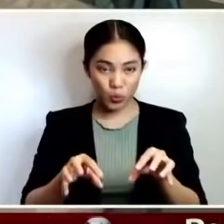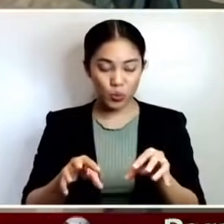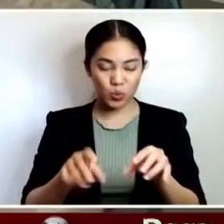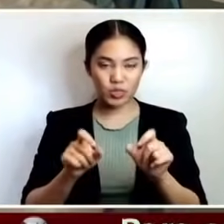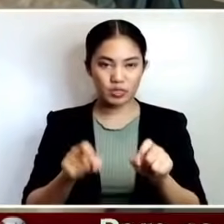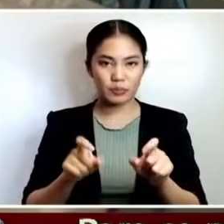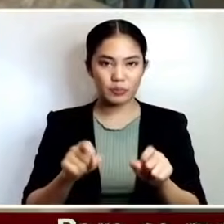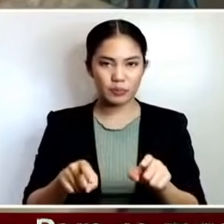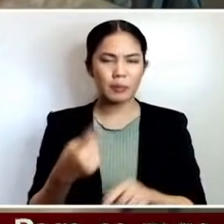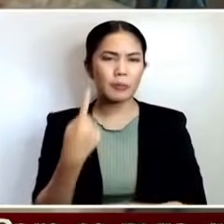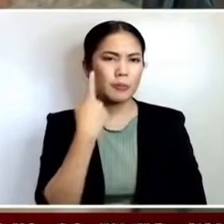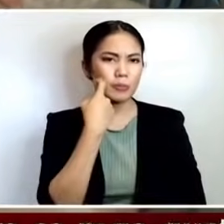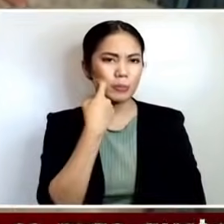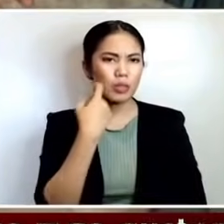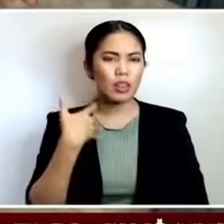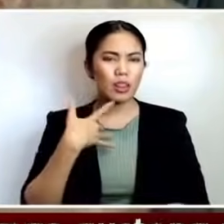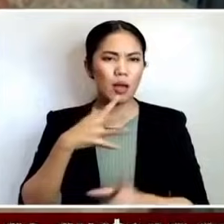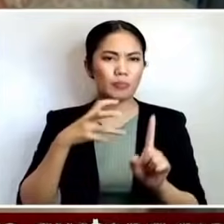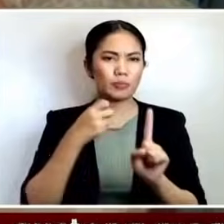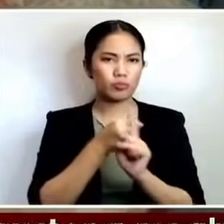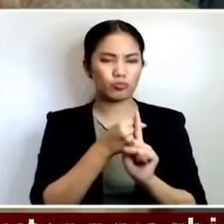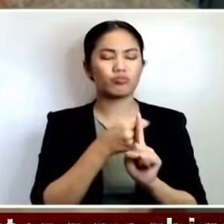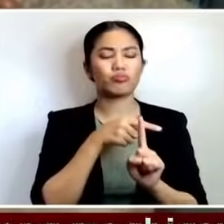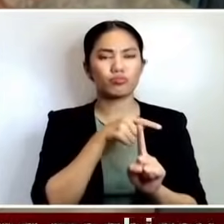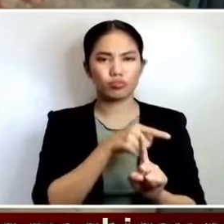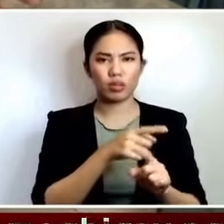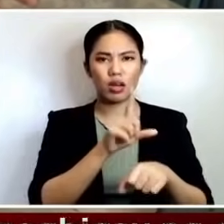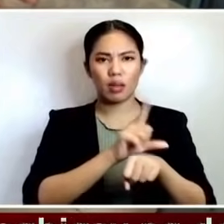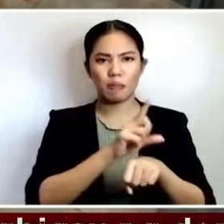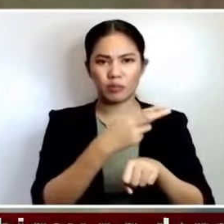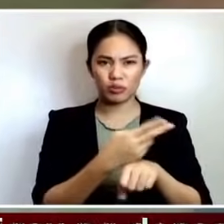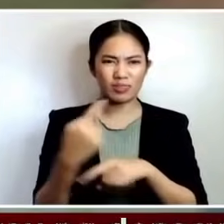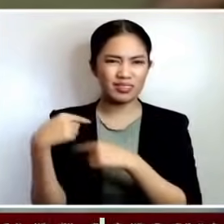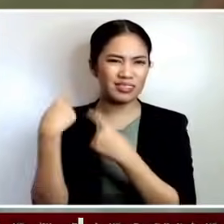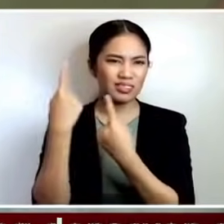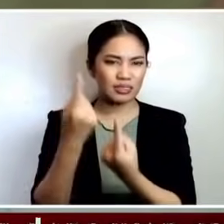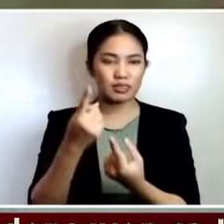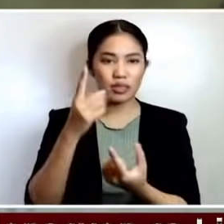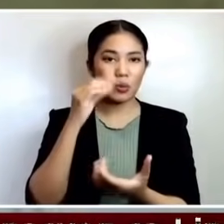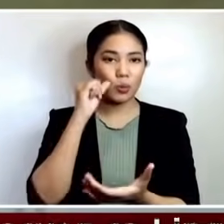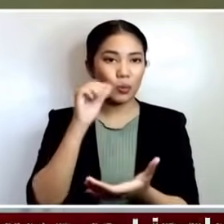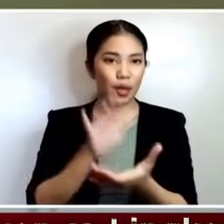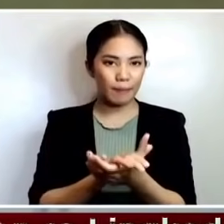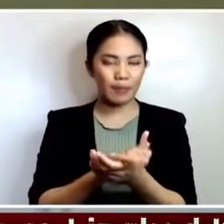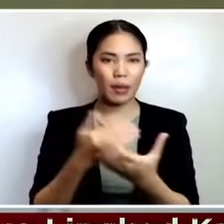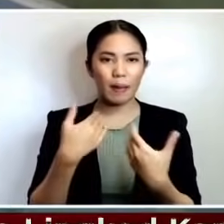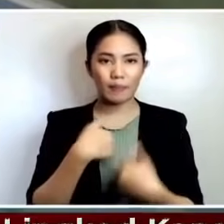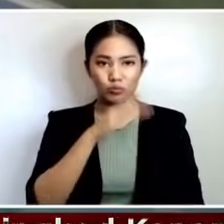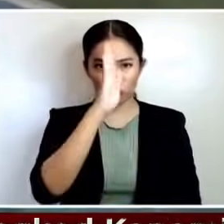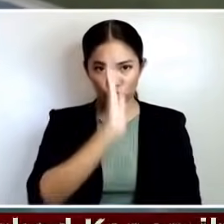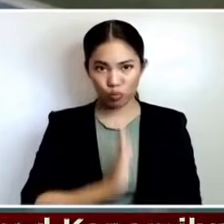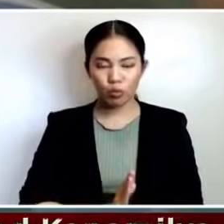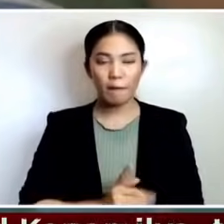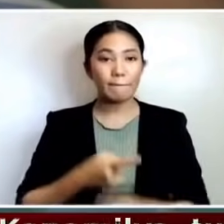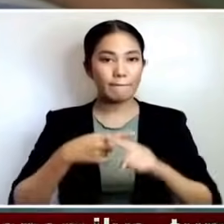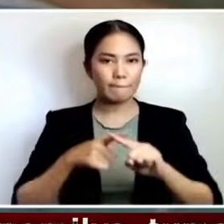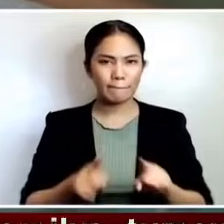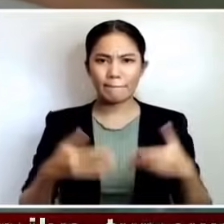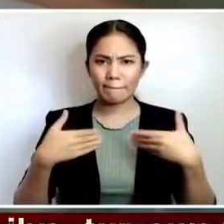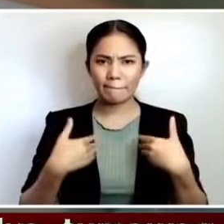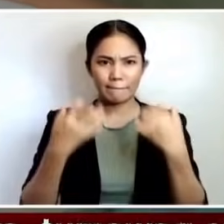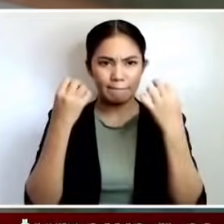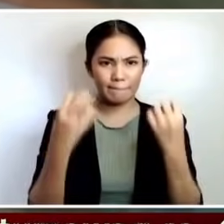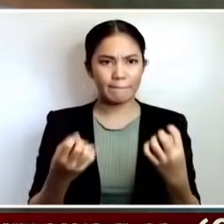buhay mula nang ma-stroke ang kanyang asawa noong 2015. Pero laking pasalamat niya at maraming tumulong sa kanilang